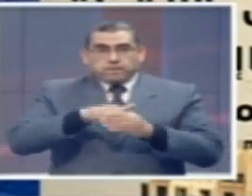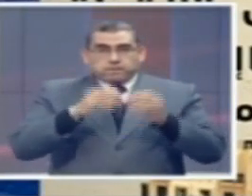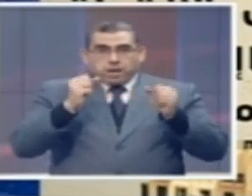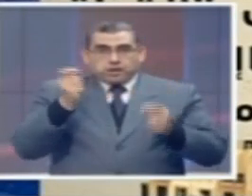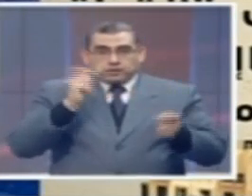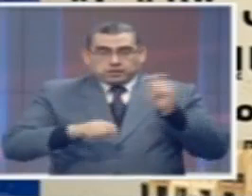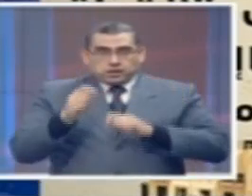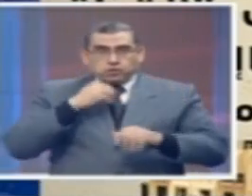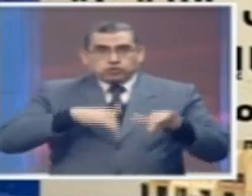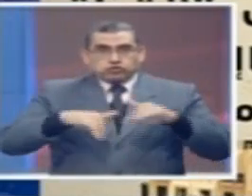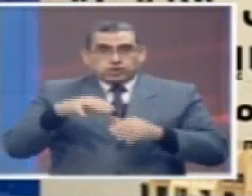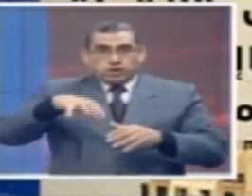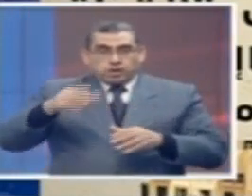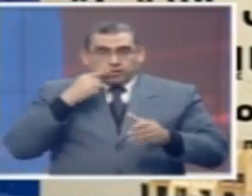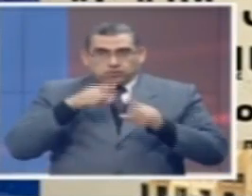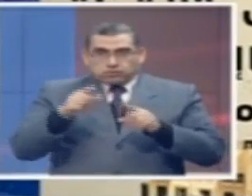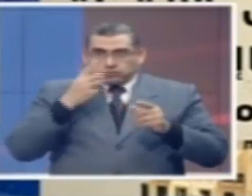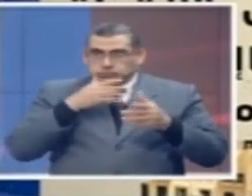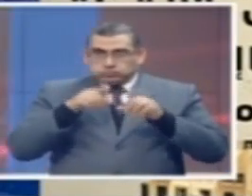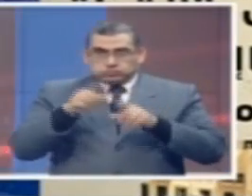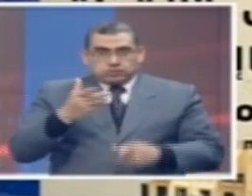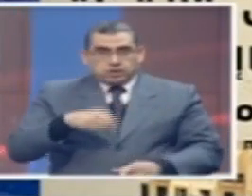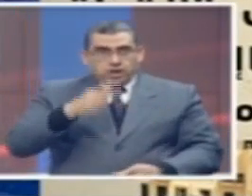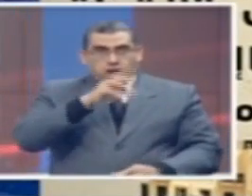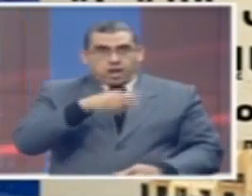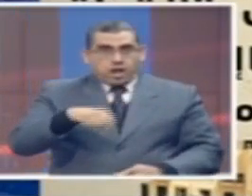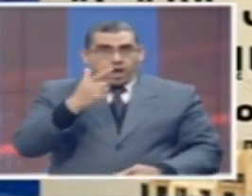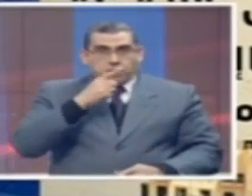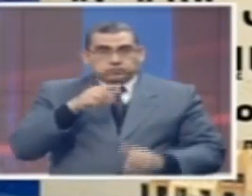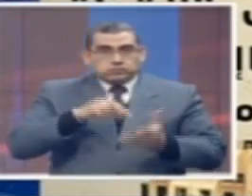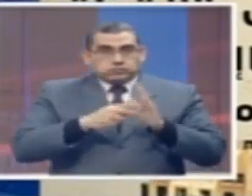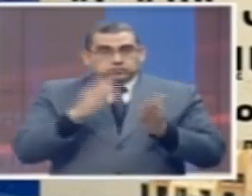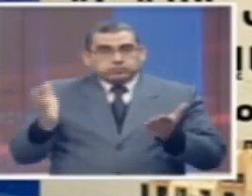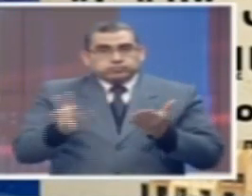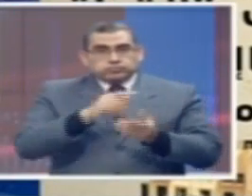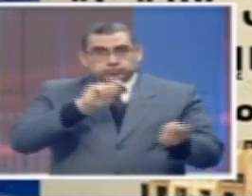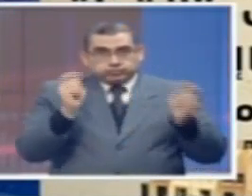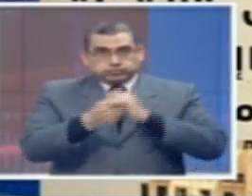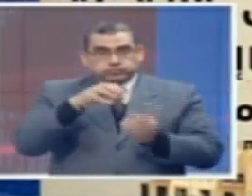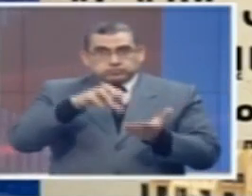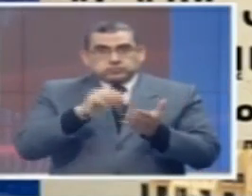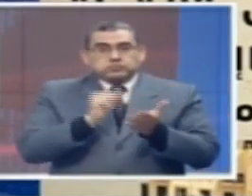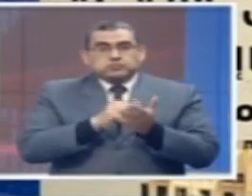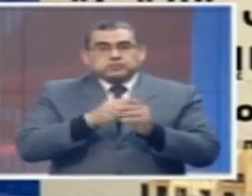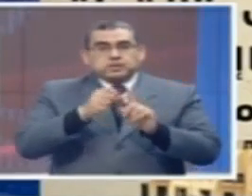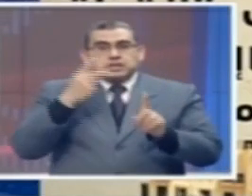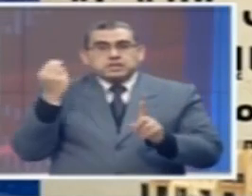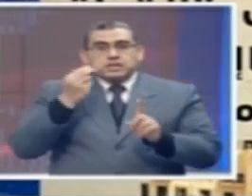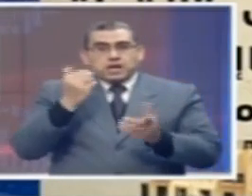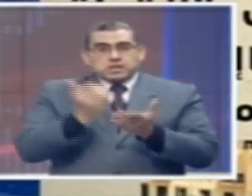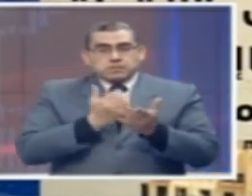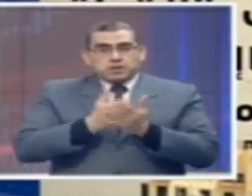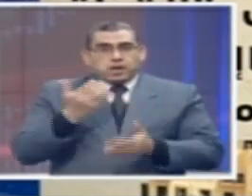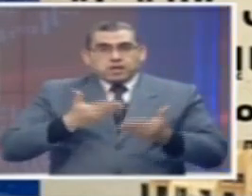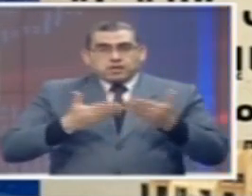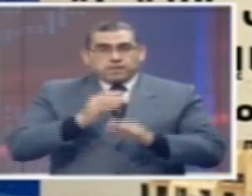والورش والأنشطة الأخرى التي لا تتناسب مع قيمتها التاريخية، تمهيدا لتحويلها إلى منطقة سكنية سياحية